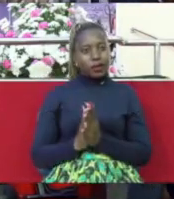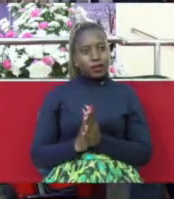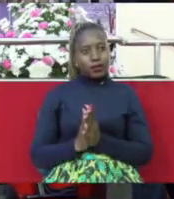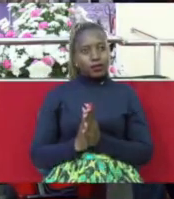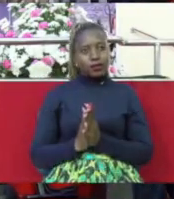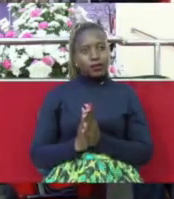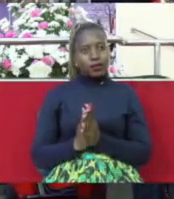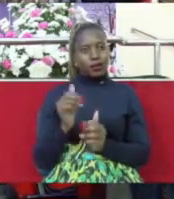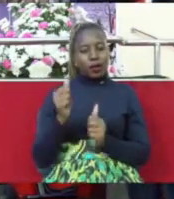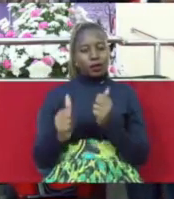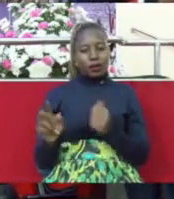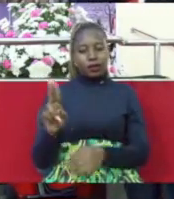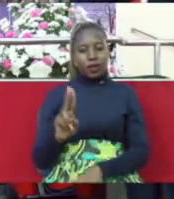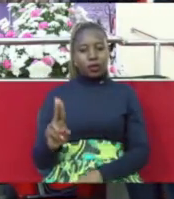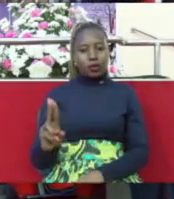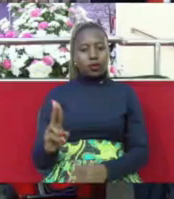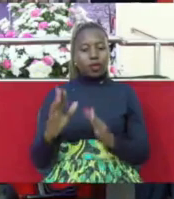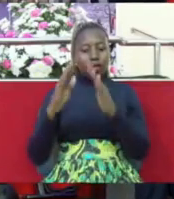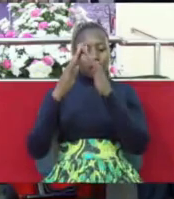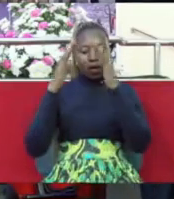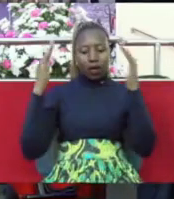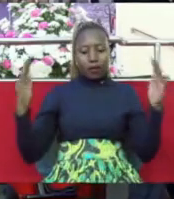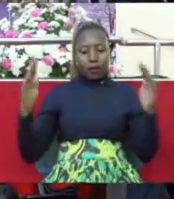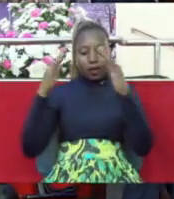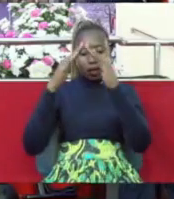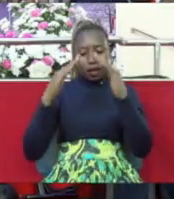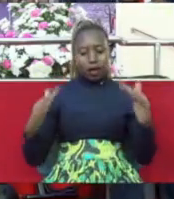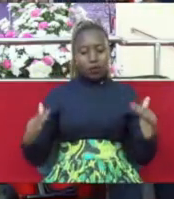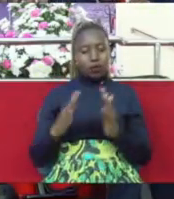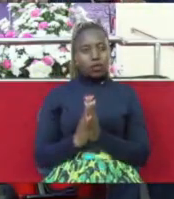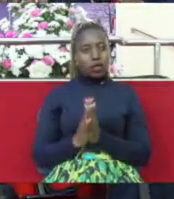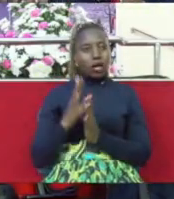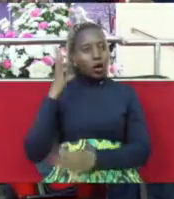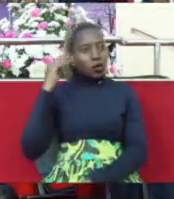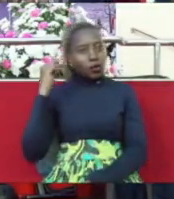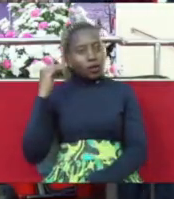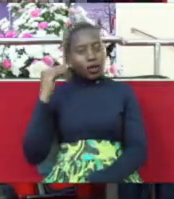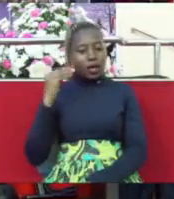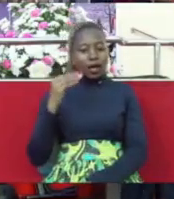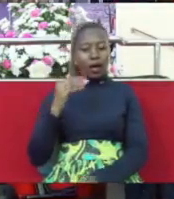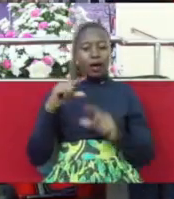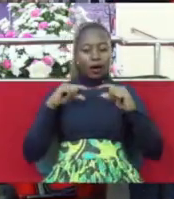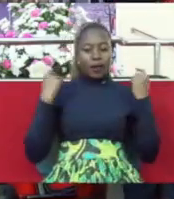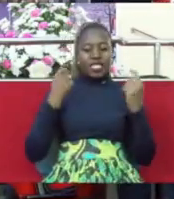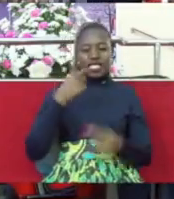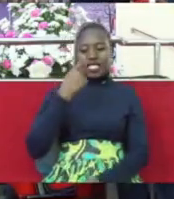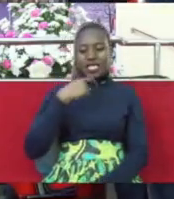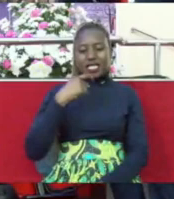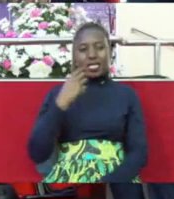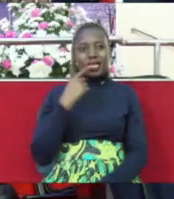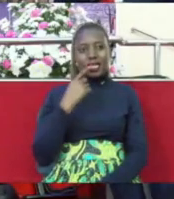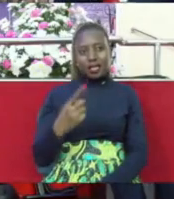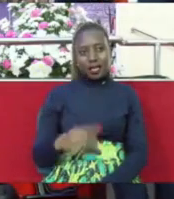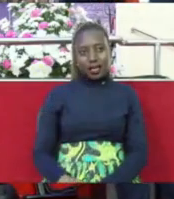in a big house. Ambavyo vilikuwa katika nyumba kuu. And so you hear Pastor Millicent saying, na utasikia sasa zingine mchungaji Millicent akisema, I used to